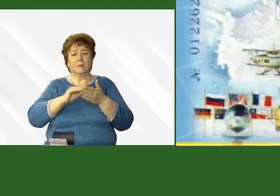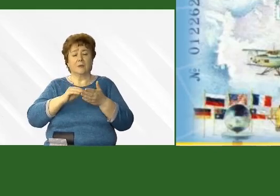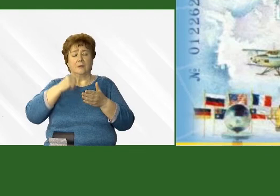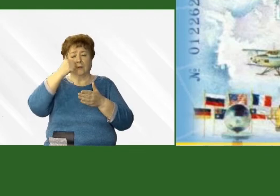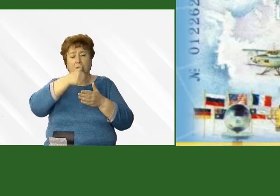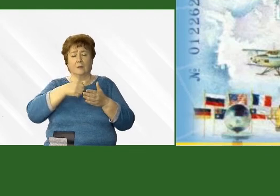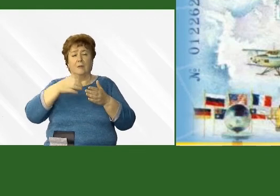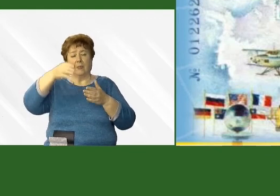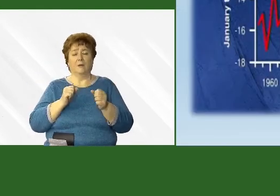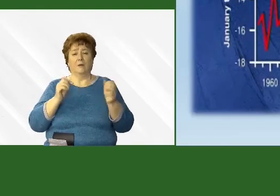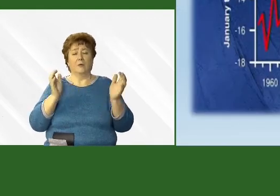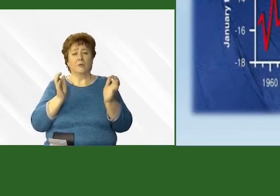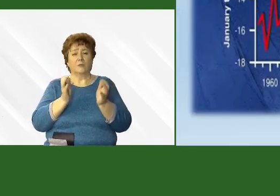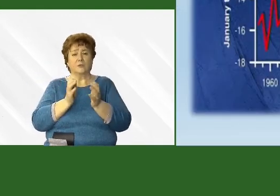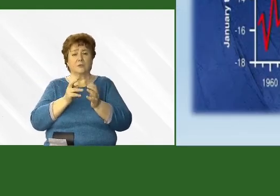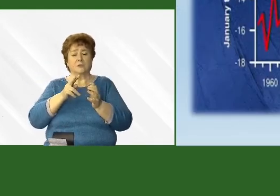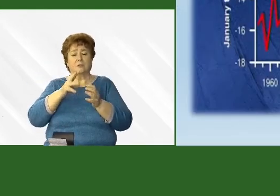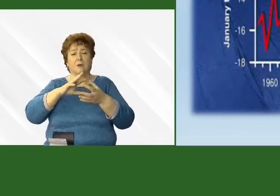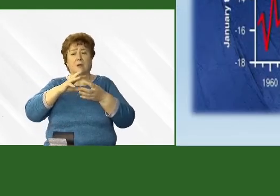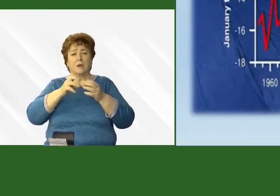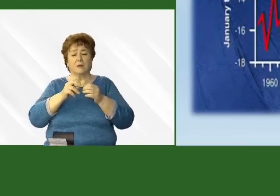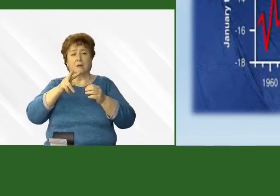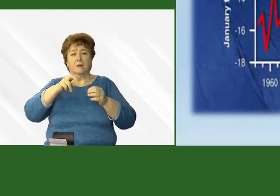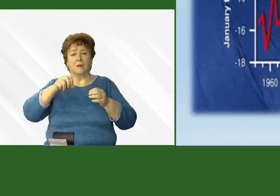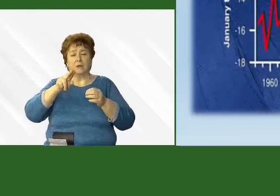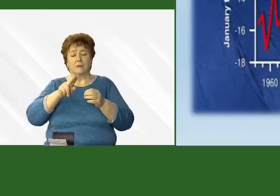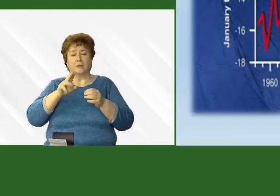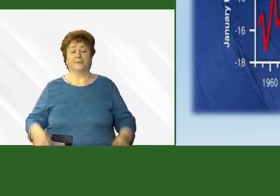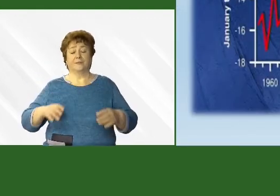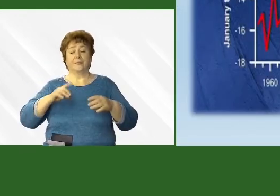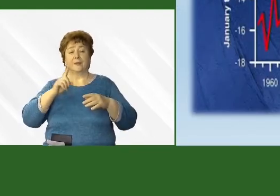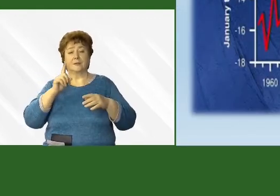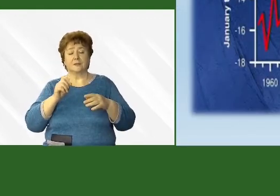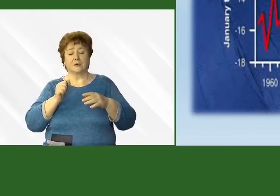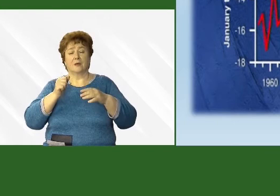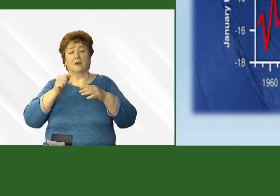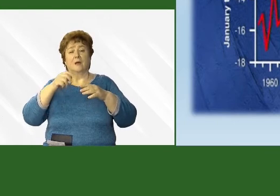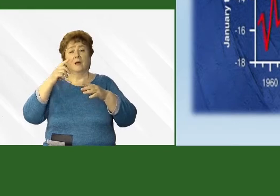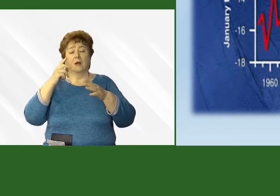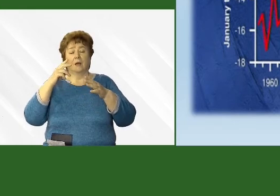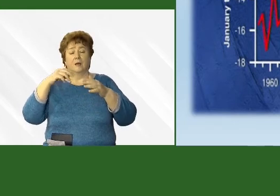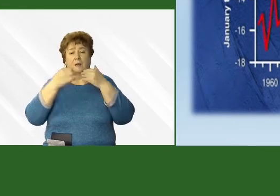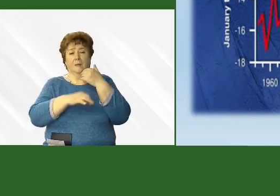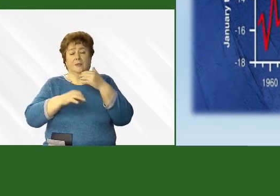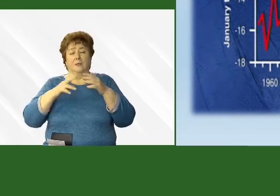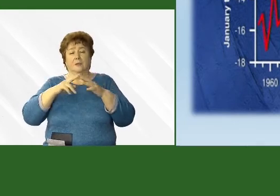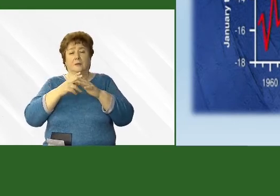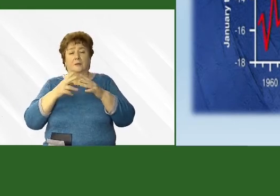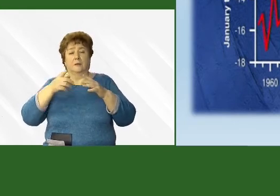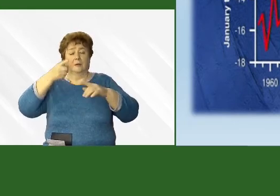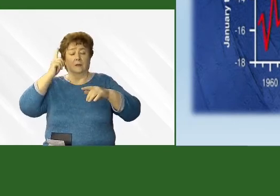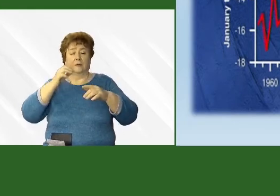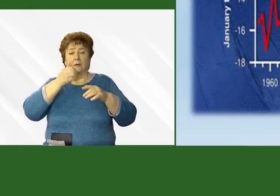круглогодичных научных станций. Уменьшение количества льда в Антарктиде. За последние полвека температура